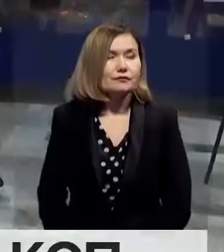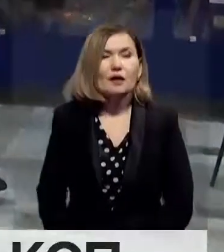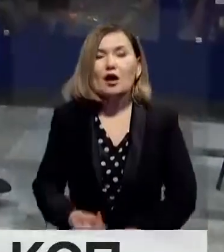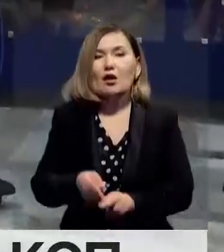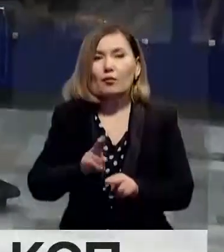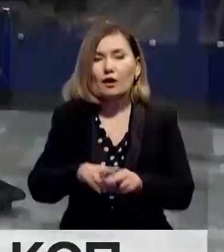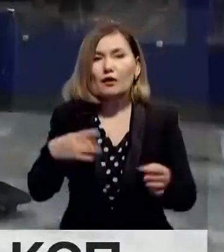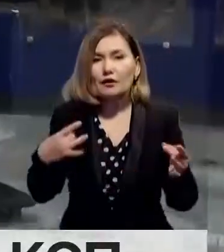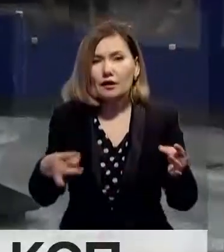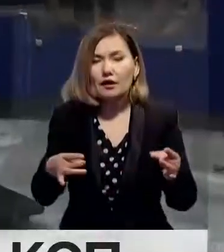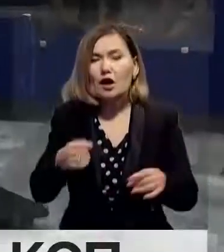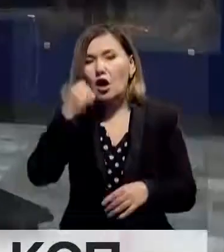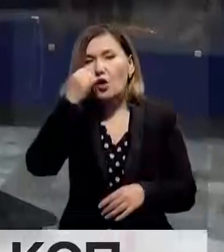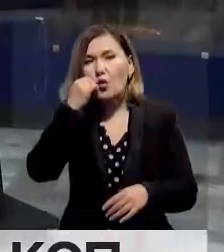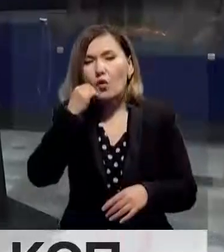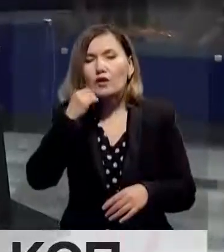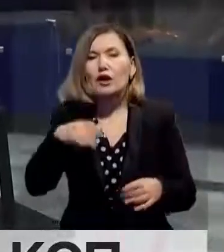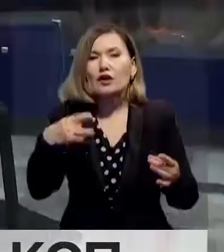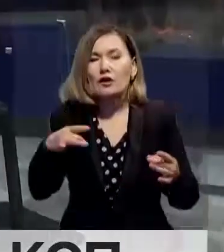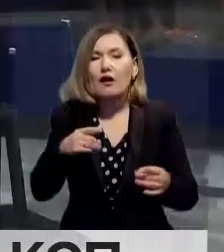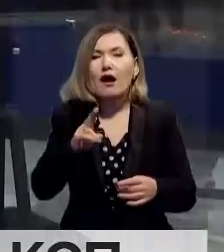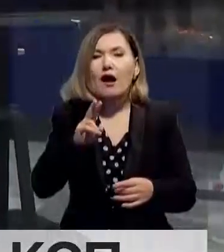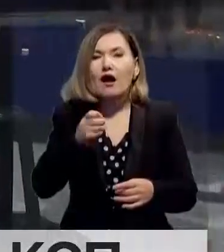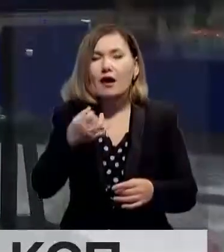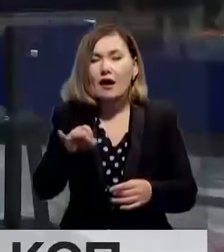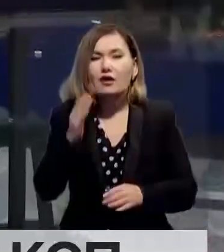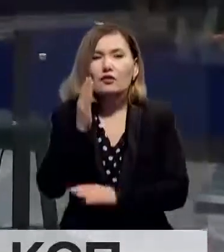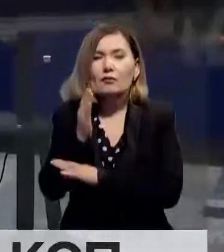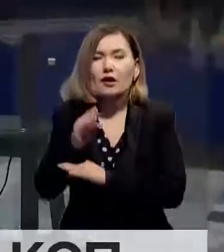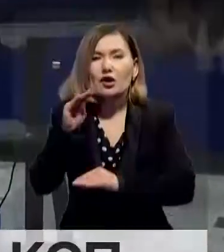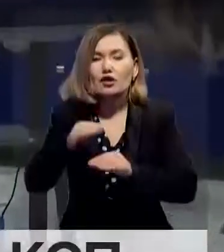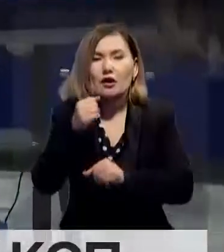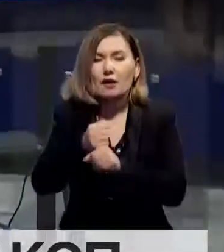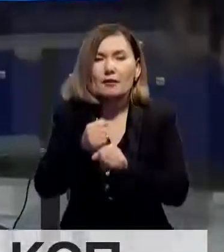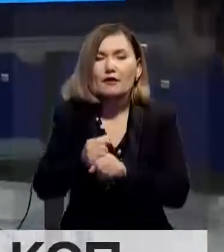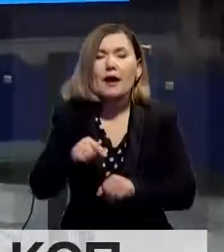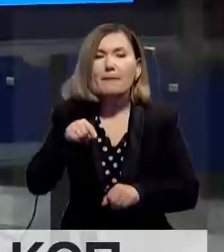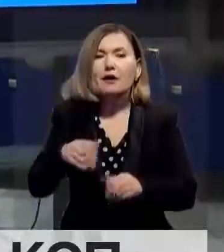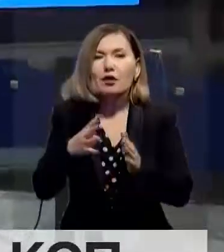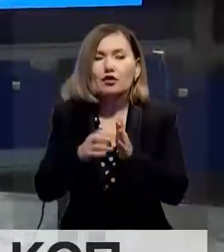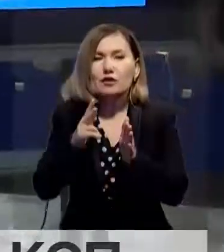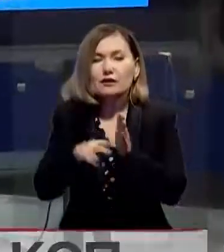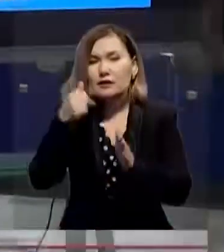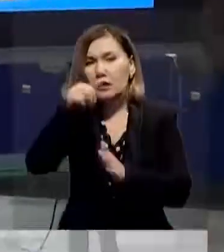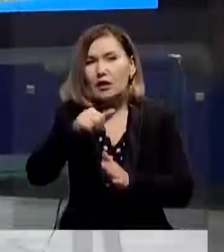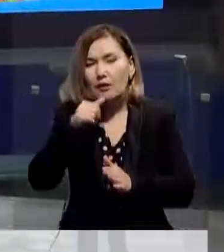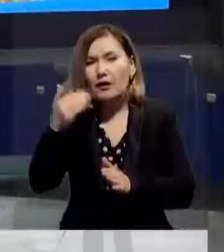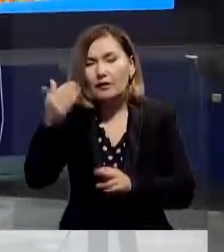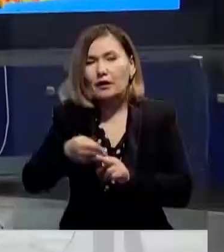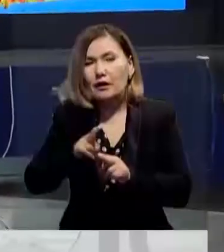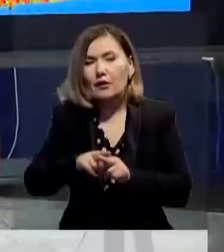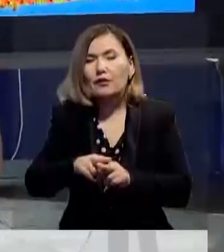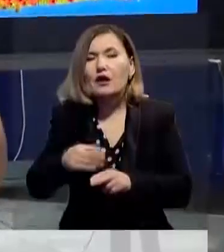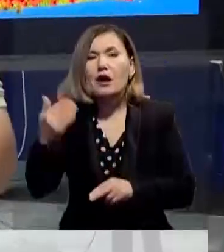Бұл осындағы ең көне домбыра, Қарағайдан шабылған. Музей қызметкерлері 1980 жылы Ұлытауға шыққанда